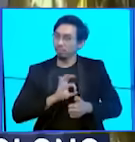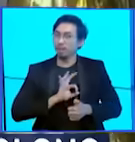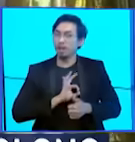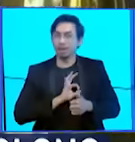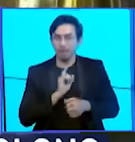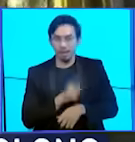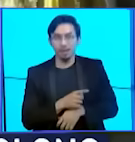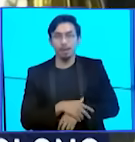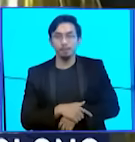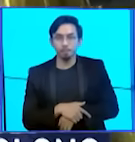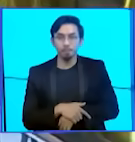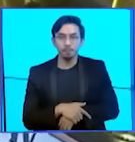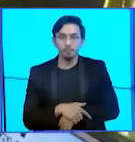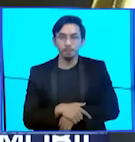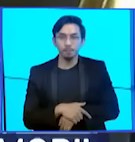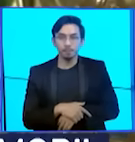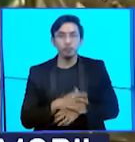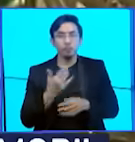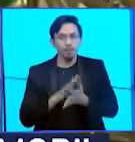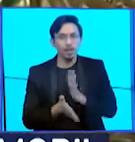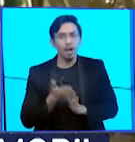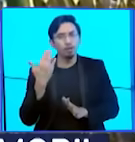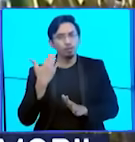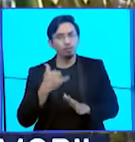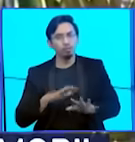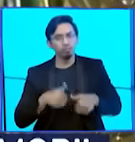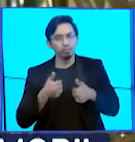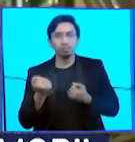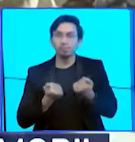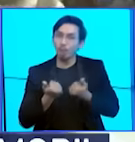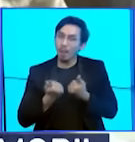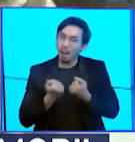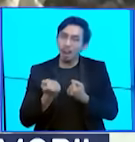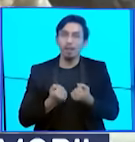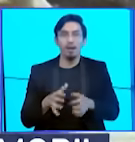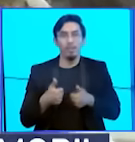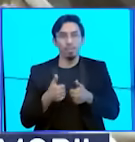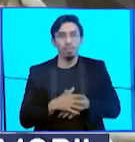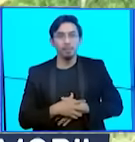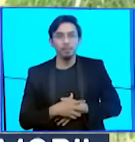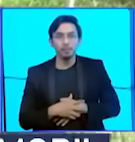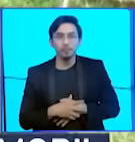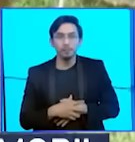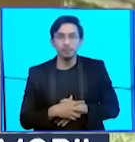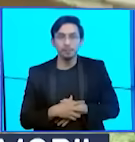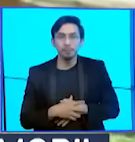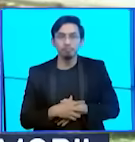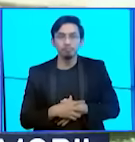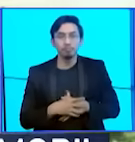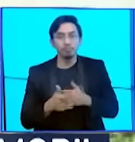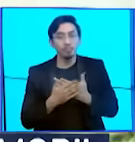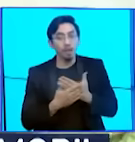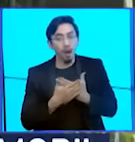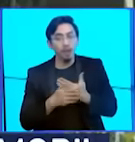beberapa kali mendapatkan hadiah mobil dari kemenangan jaguar dalam balapan dara kolong. Untuk merawat jaguar, Junet mempekerjakan sejumlah tenaga